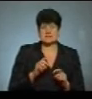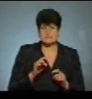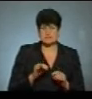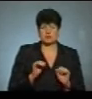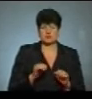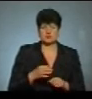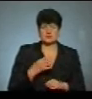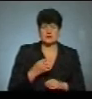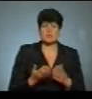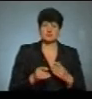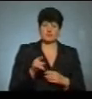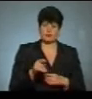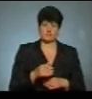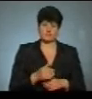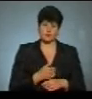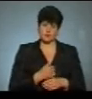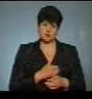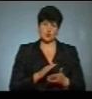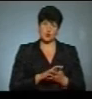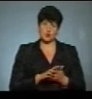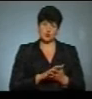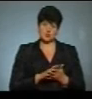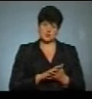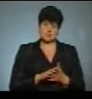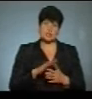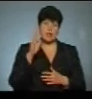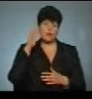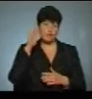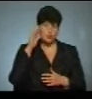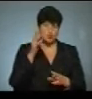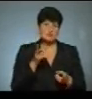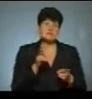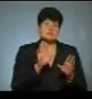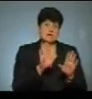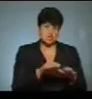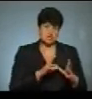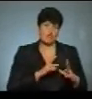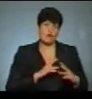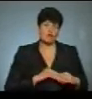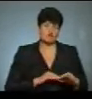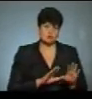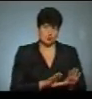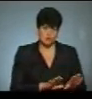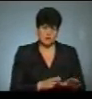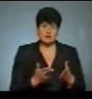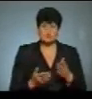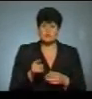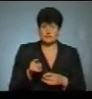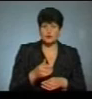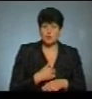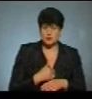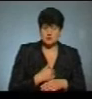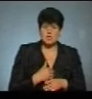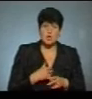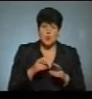от якщо ви хочете очистити замулену воду, залишіть її в спокої. Так само, якщо ви хочете